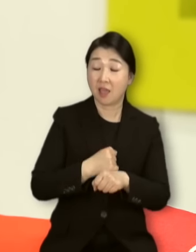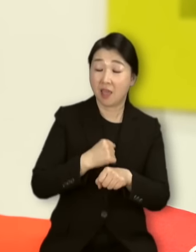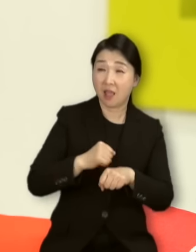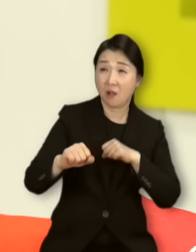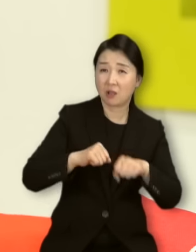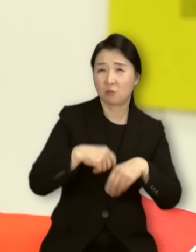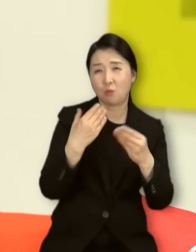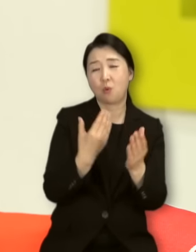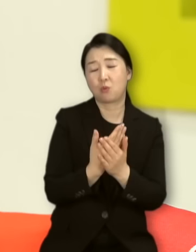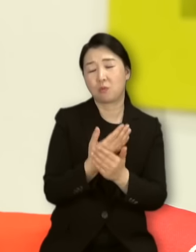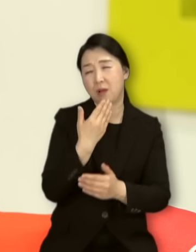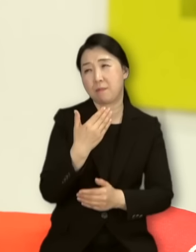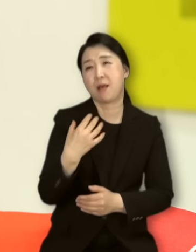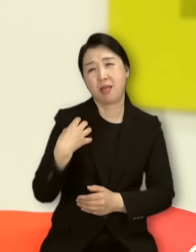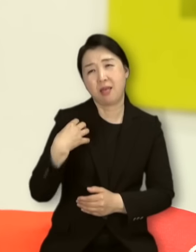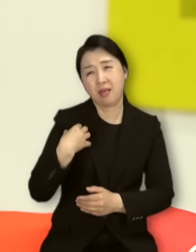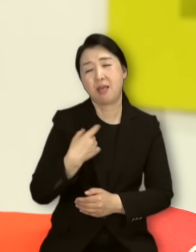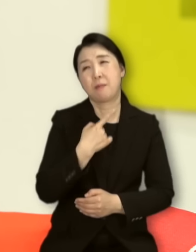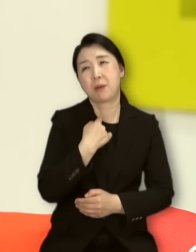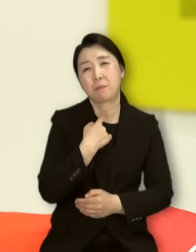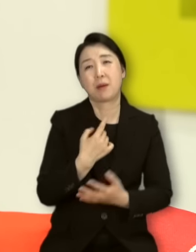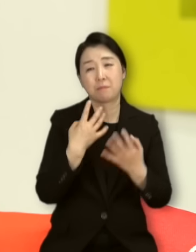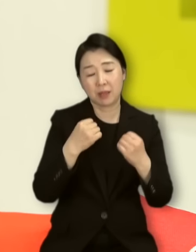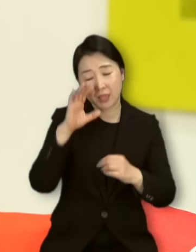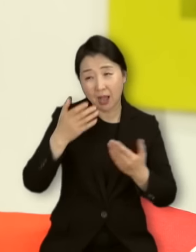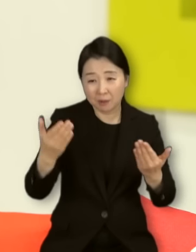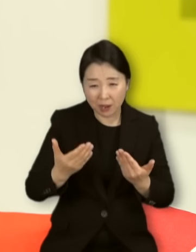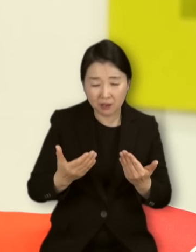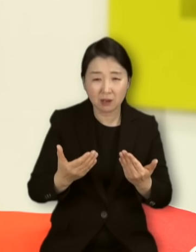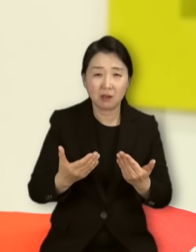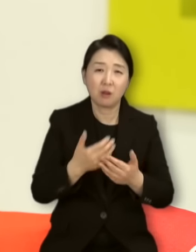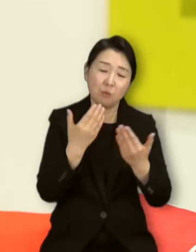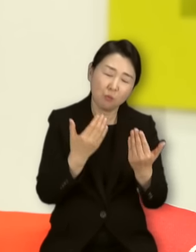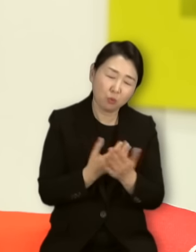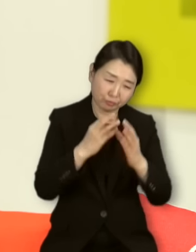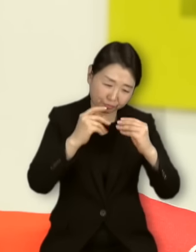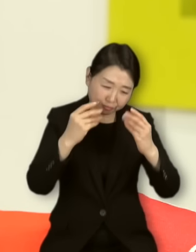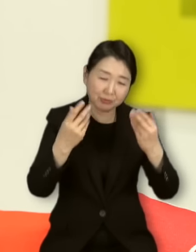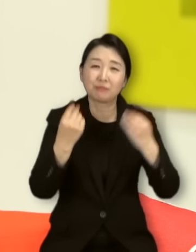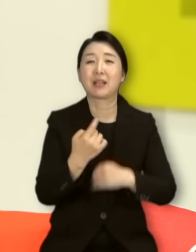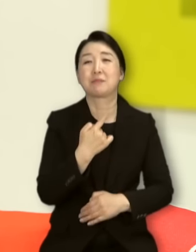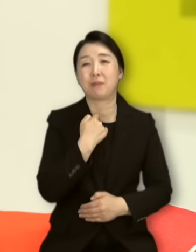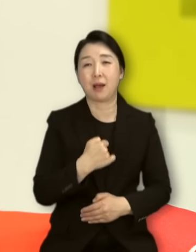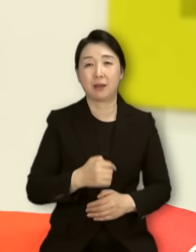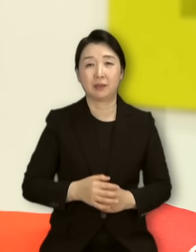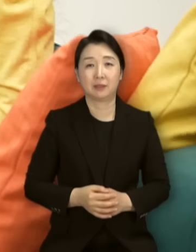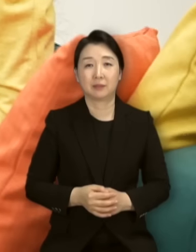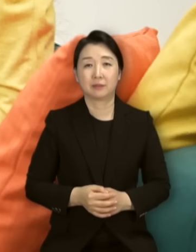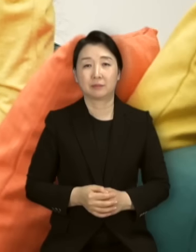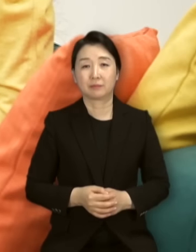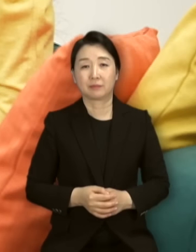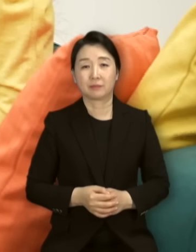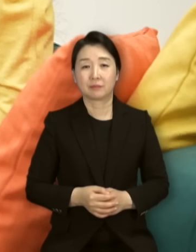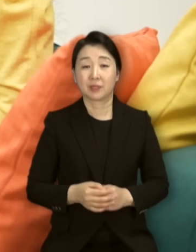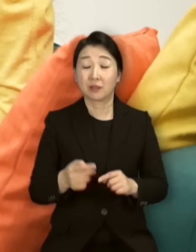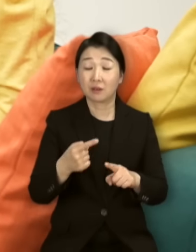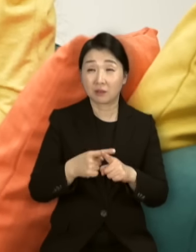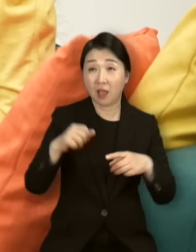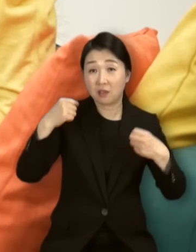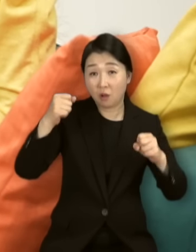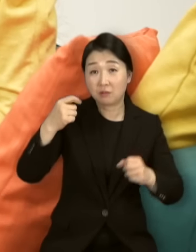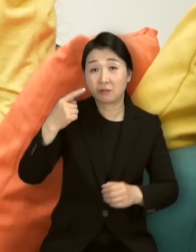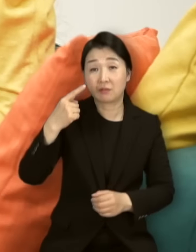했던 거 같아요 그러다가 또 연극을 해야 되니까 하면서 중간중간 많이 했었는데 생활은